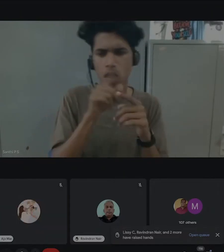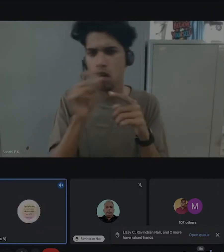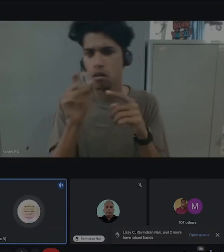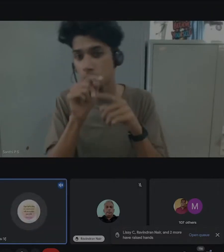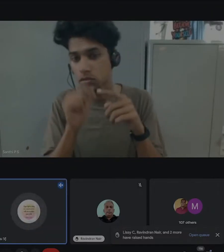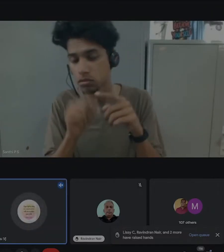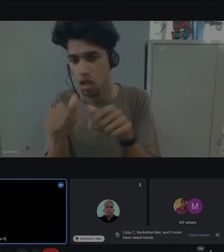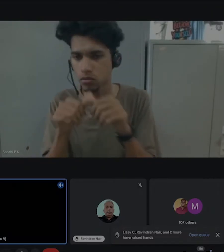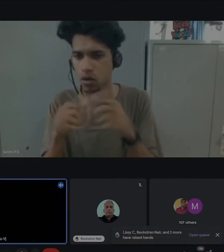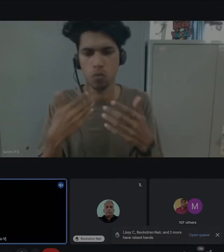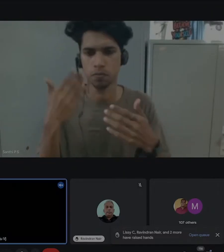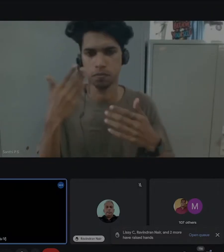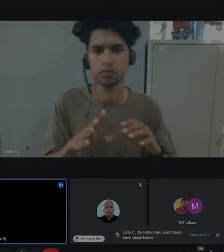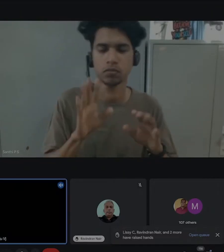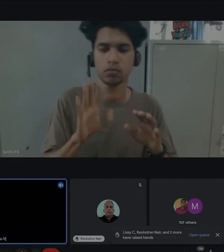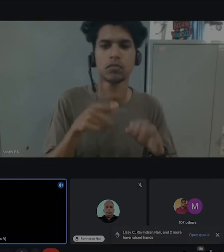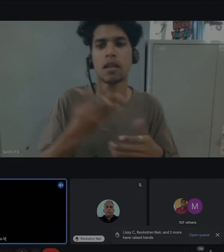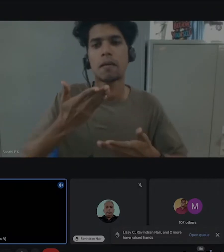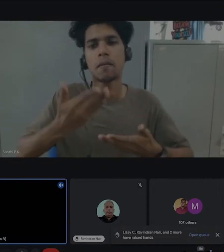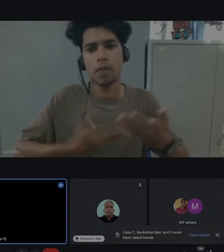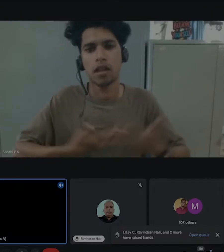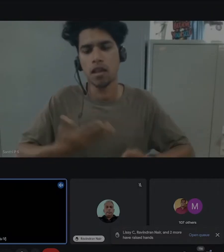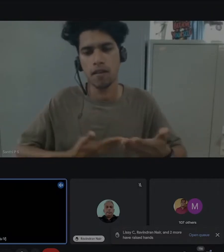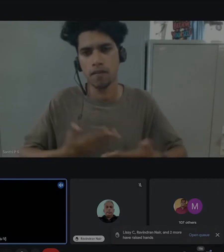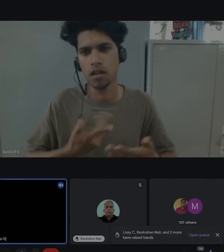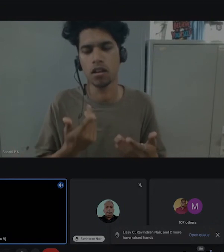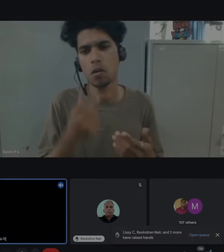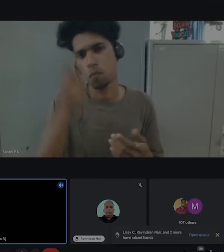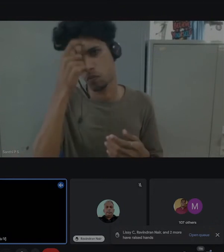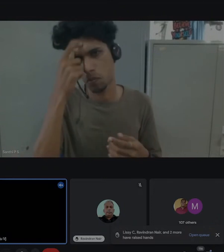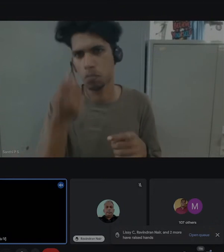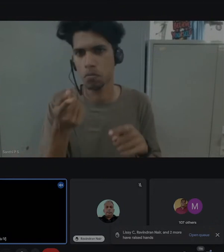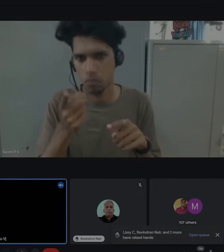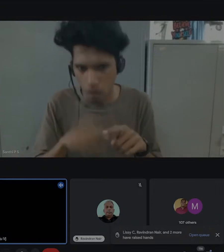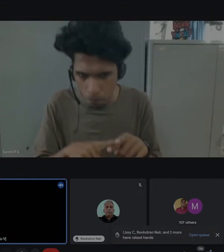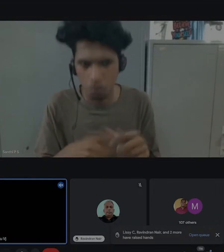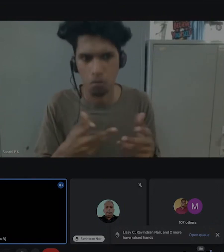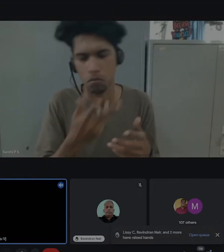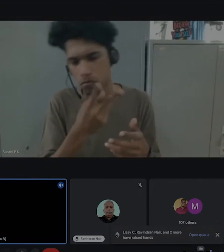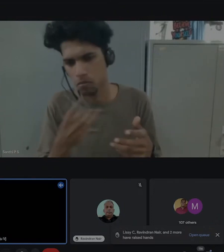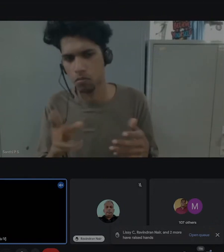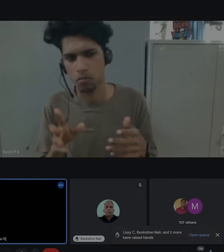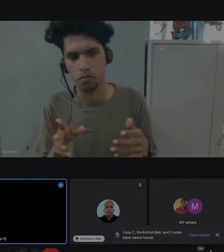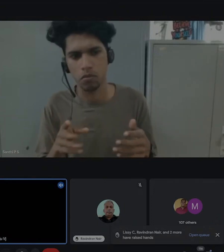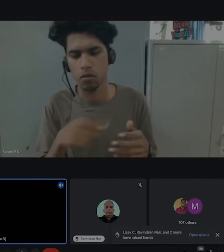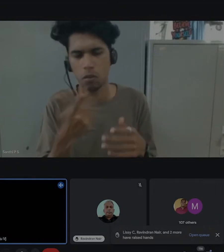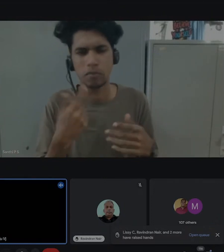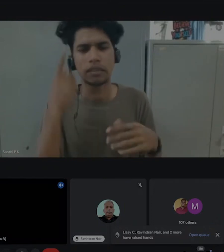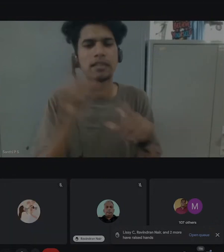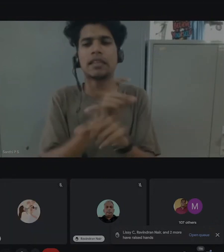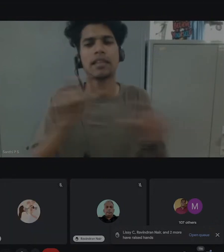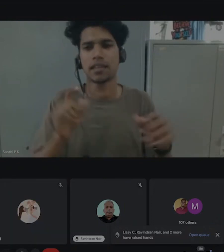ഭാഗമായിട്ട് ബിഹേവിയർ ഇഷ്യൂസും ADHDയും ഡയഗ്നോസ് ചെയ്തിട്ടുണ്ടോ എന്നുള്ളതും ചോദ്യത്തിൽ വ്യക്തമല്ല.